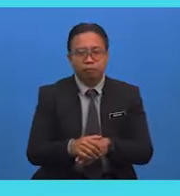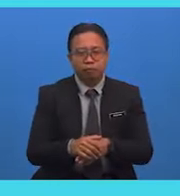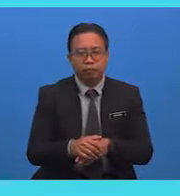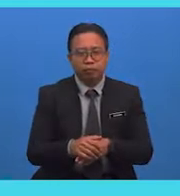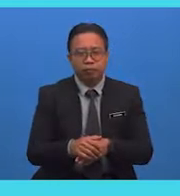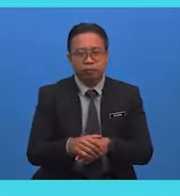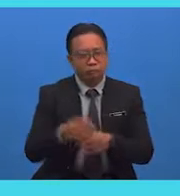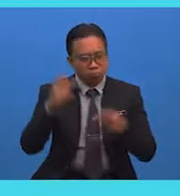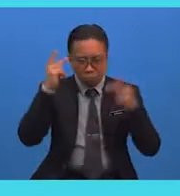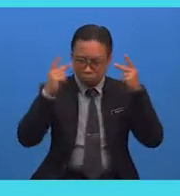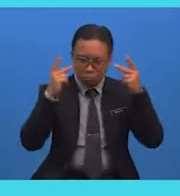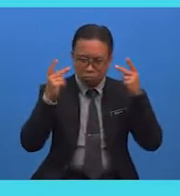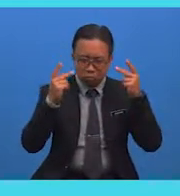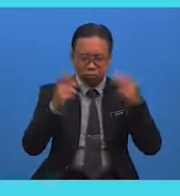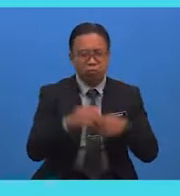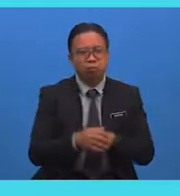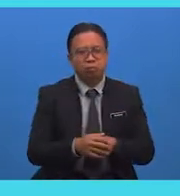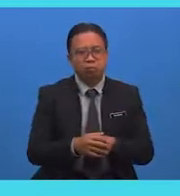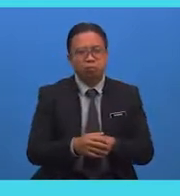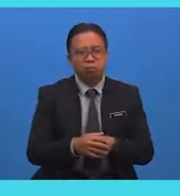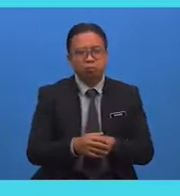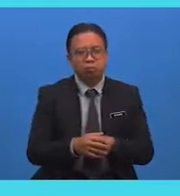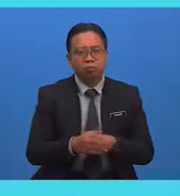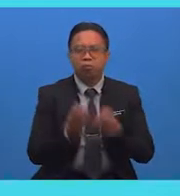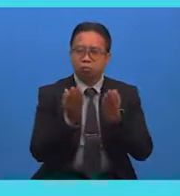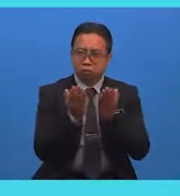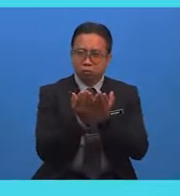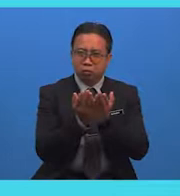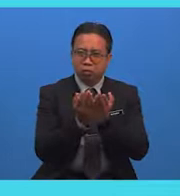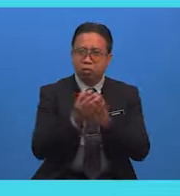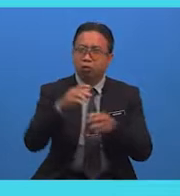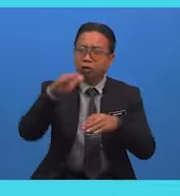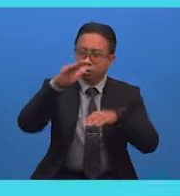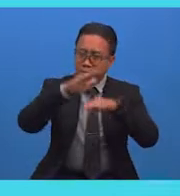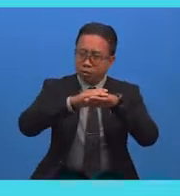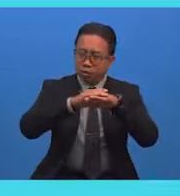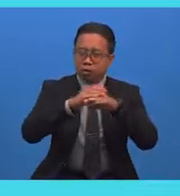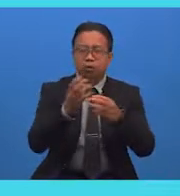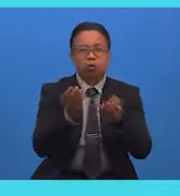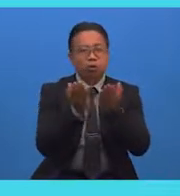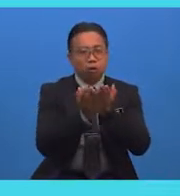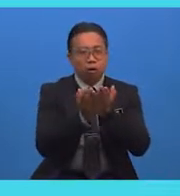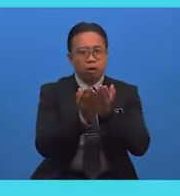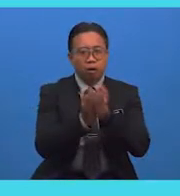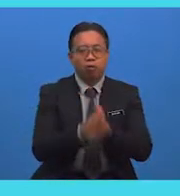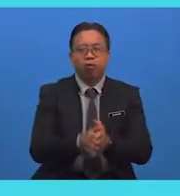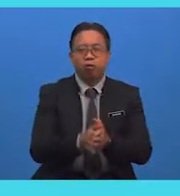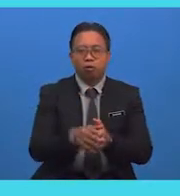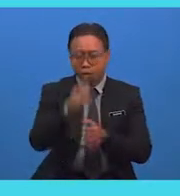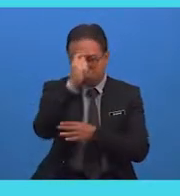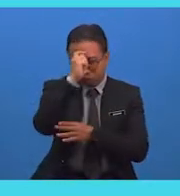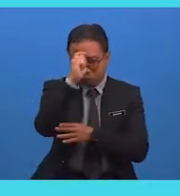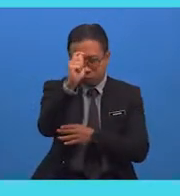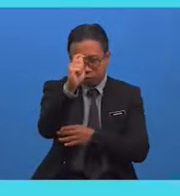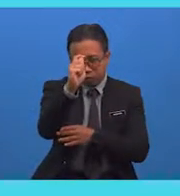berkeadaan kusut masai dan berdebu. Menadah tangan ke langit sambil berdoa, "Wahai Tuhanku,